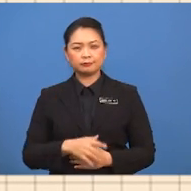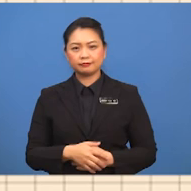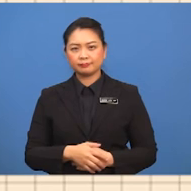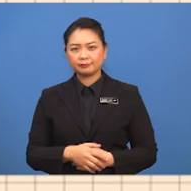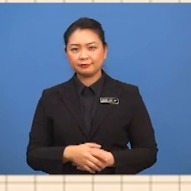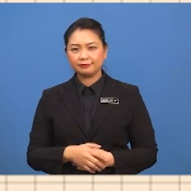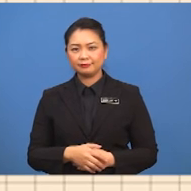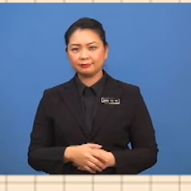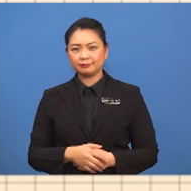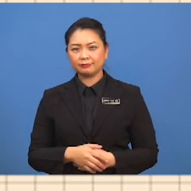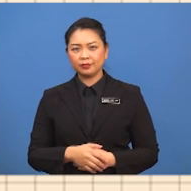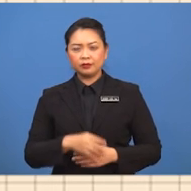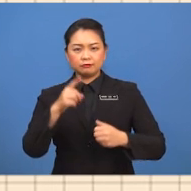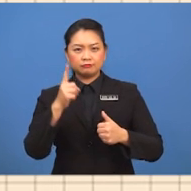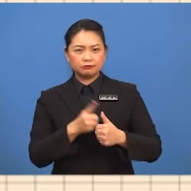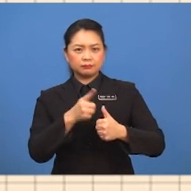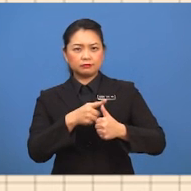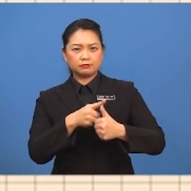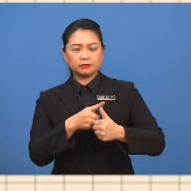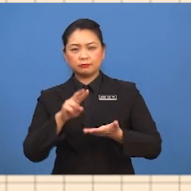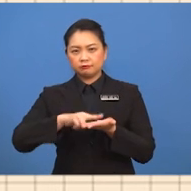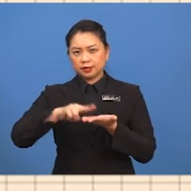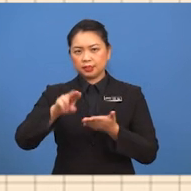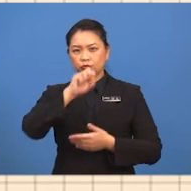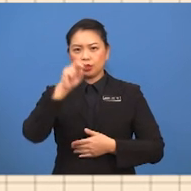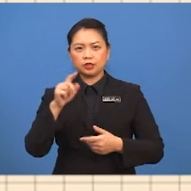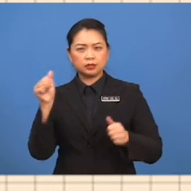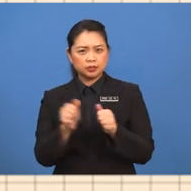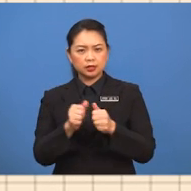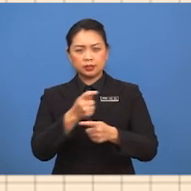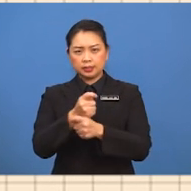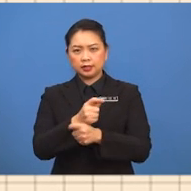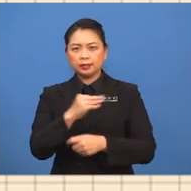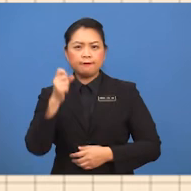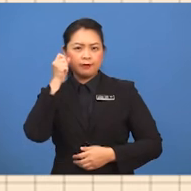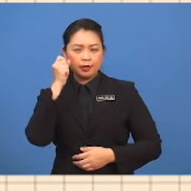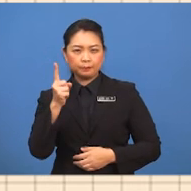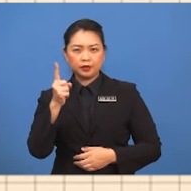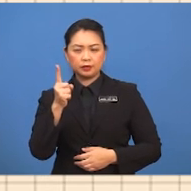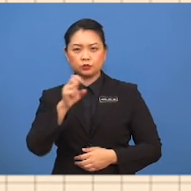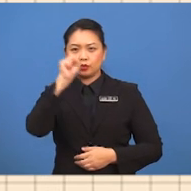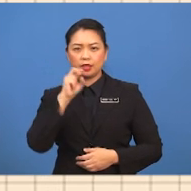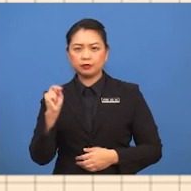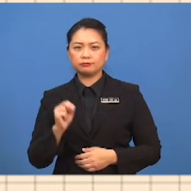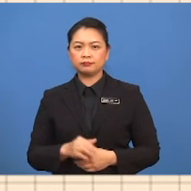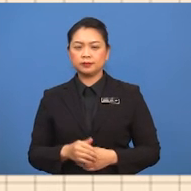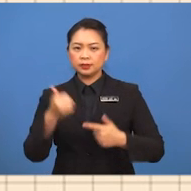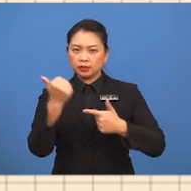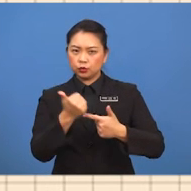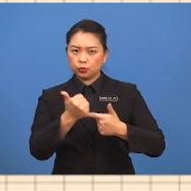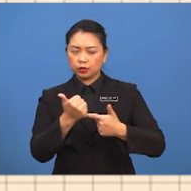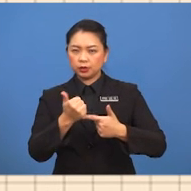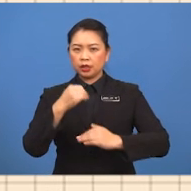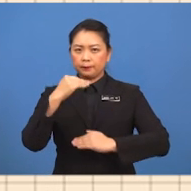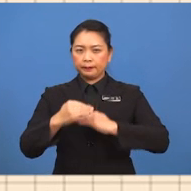tadi. Pertama, baca soalan dengan teliti dan fahami kehendak soalan.